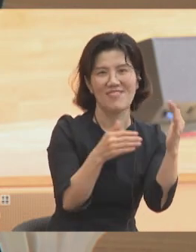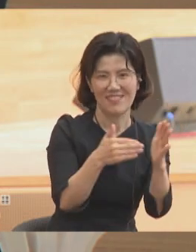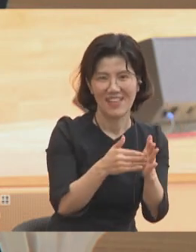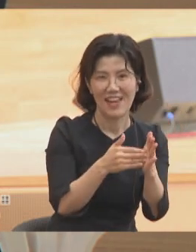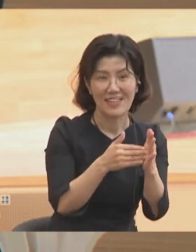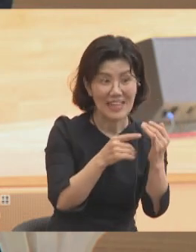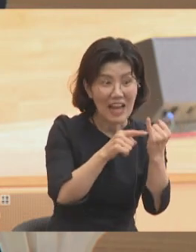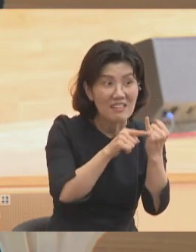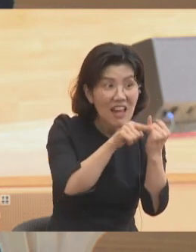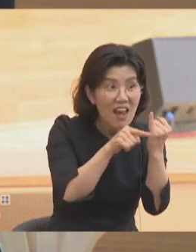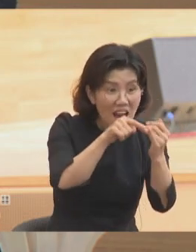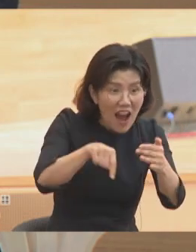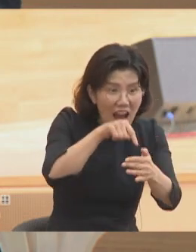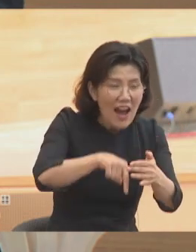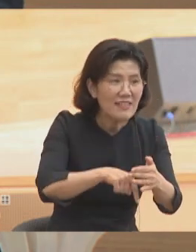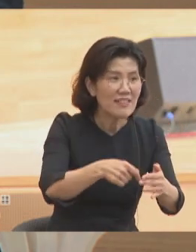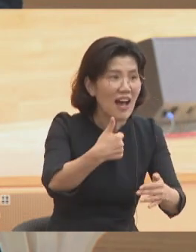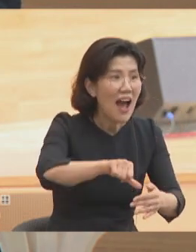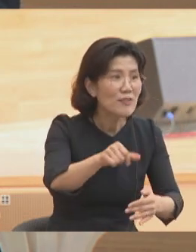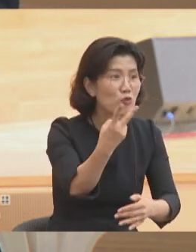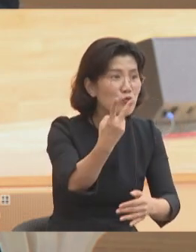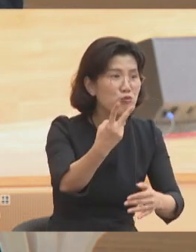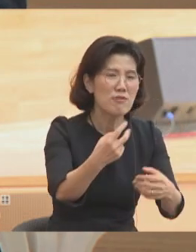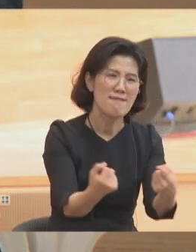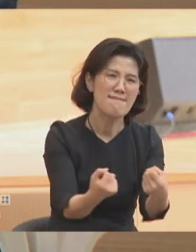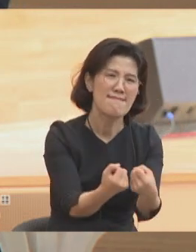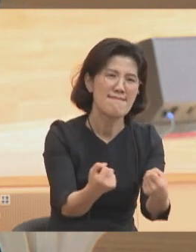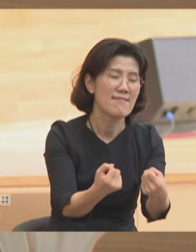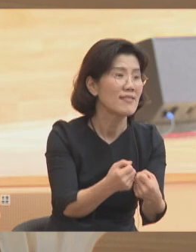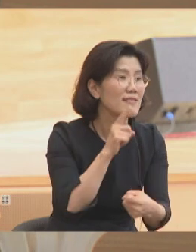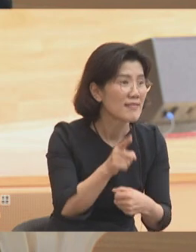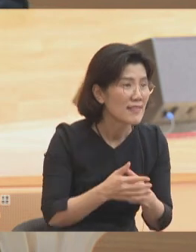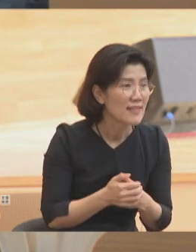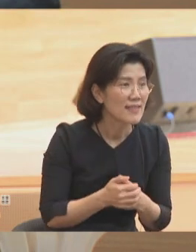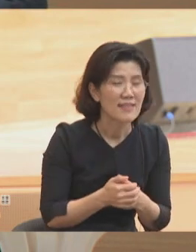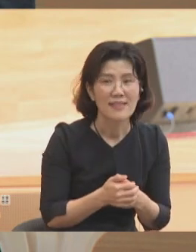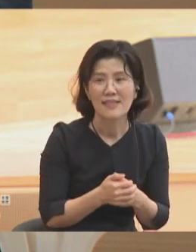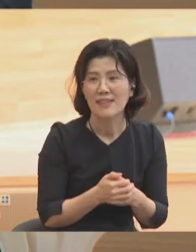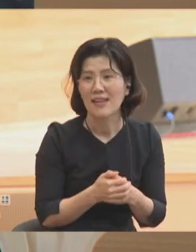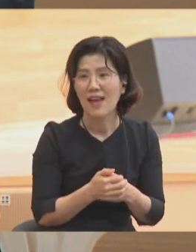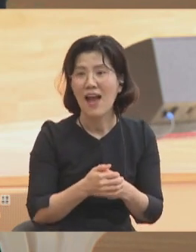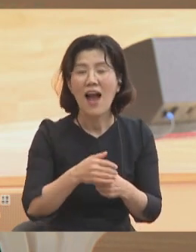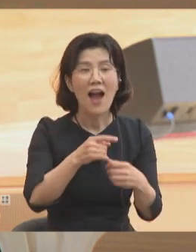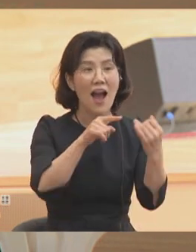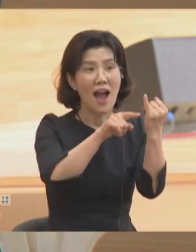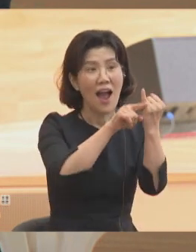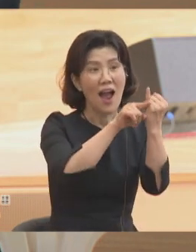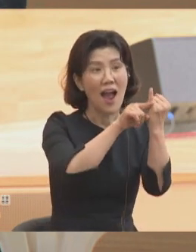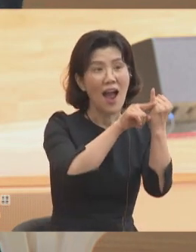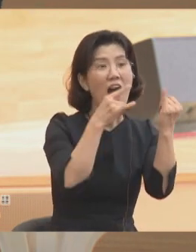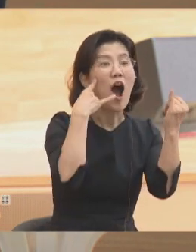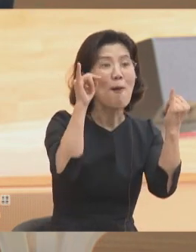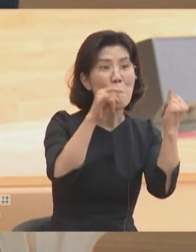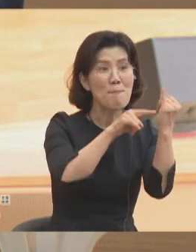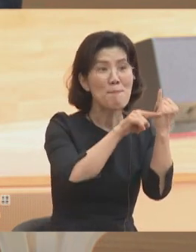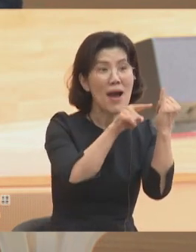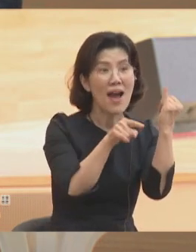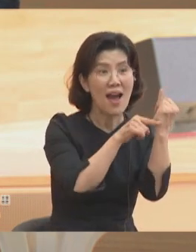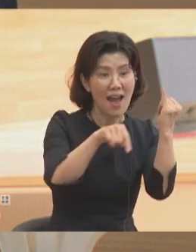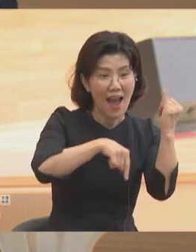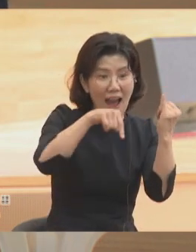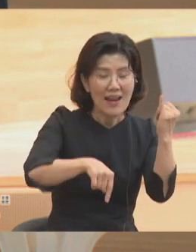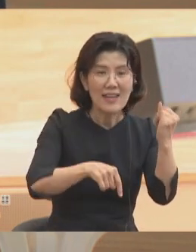속에서 서로 싸우는지 아멘 야곱과에서이 두 사람은요 어머니의 뱃속에서부터 싸우기 시작합니다 뭐 때문에